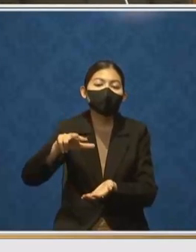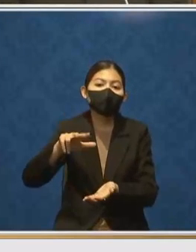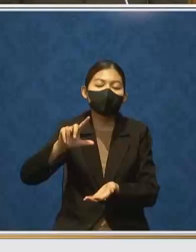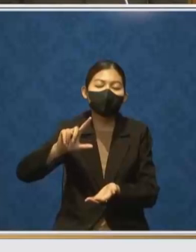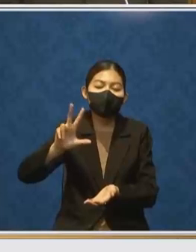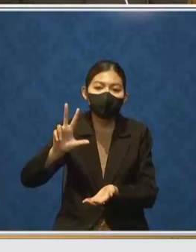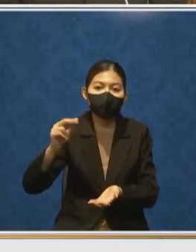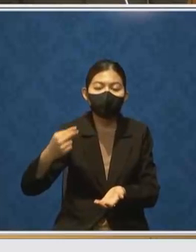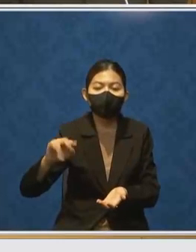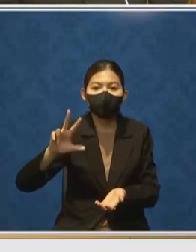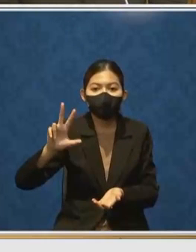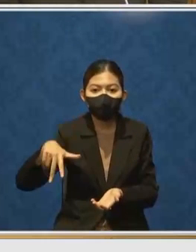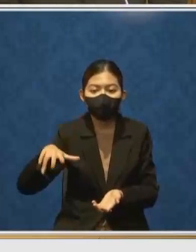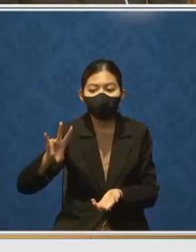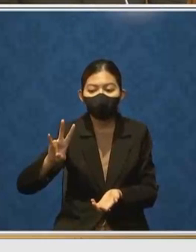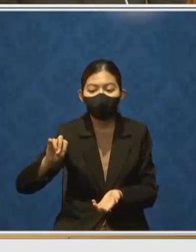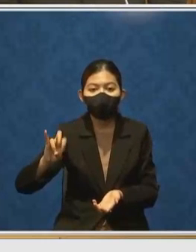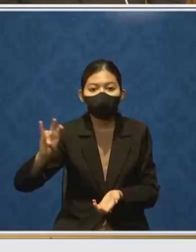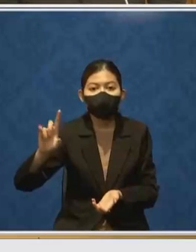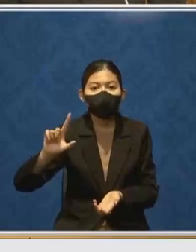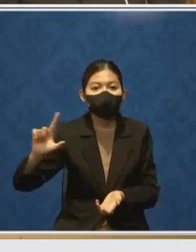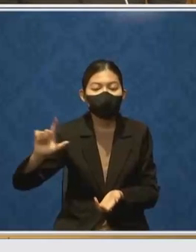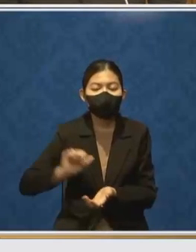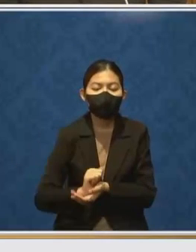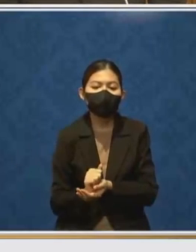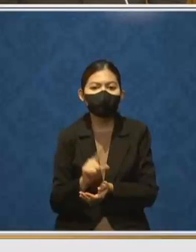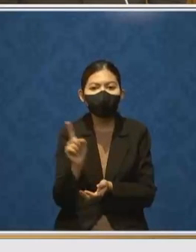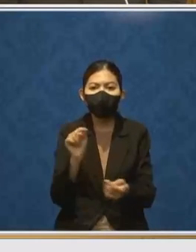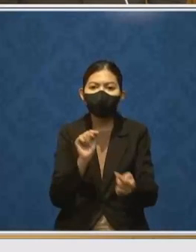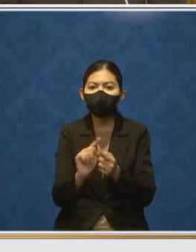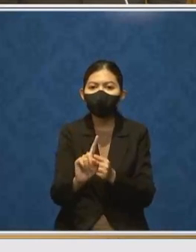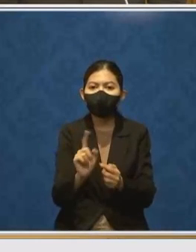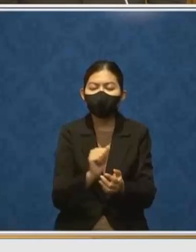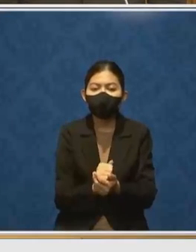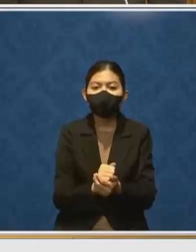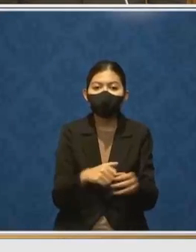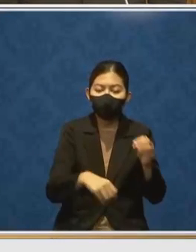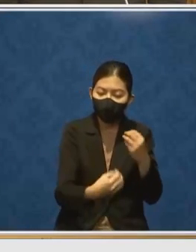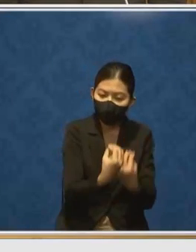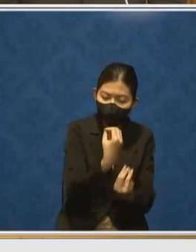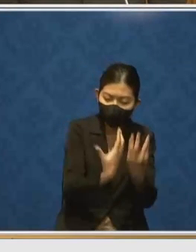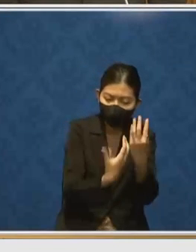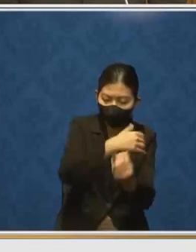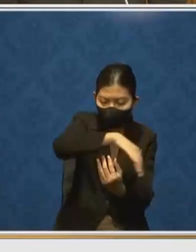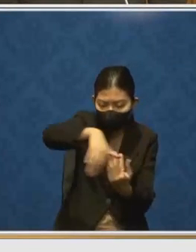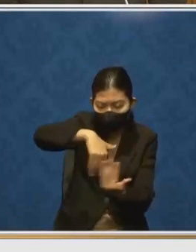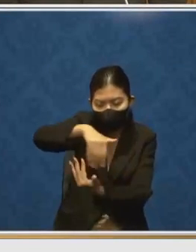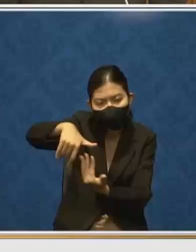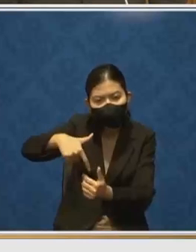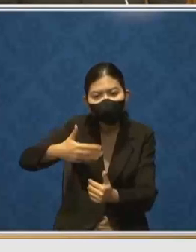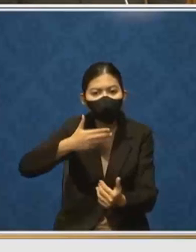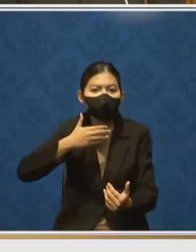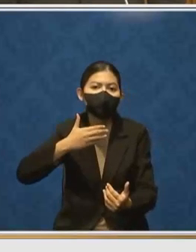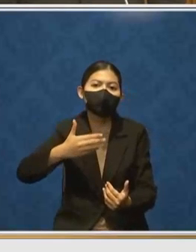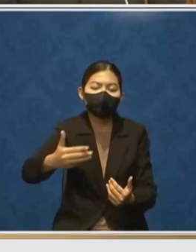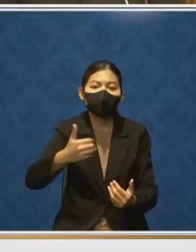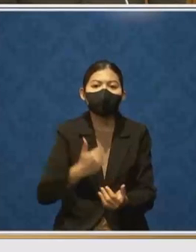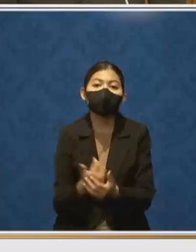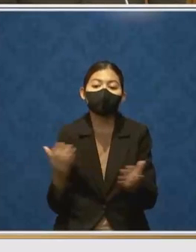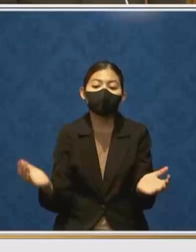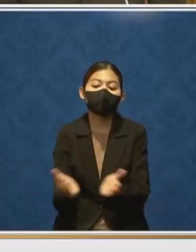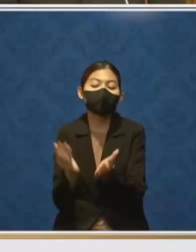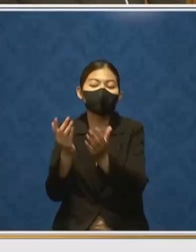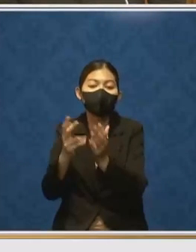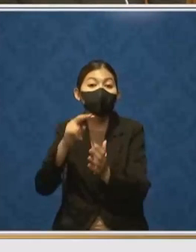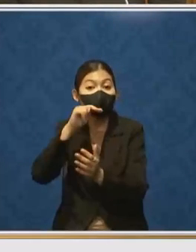33,033.7 ล้านบาทเพื่ออนุรักษ์รักษาใช้ประโยชน์ทรัพยากรธรรมชาติและสิ่งแวดล้อมอย่างสมดุลและยั่งยืนสนับสนุนการบริหารจัดการทรัพยากรน้